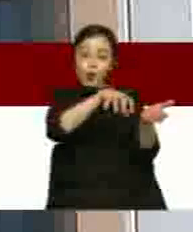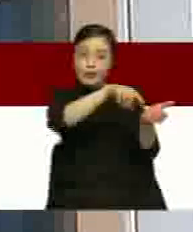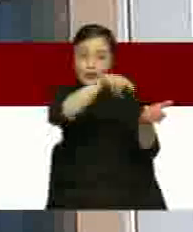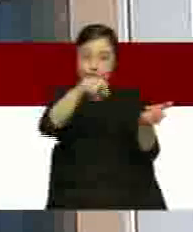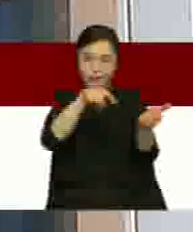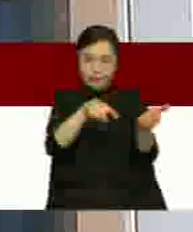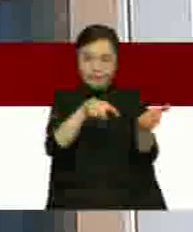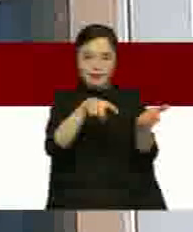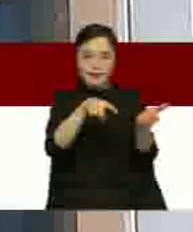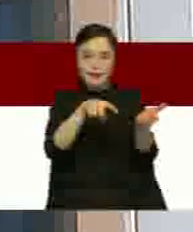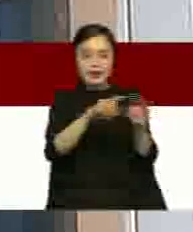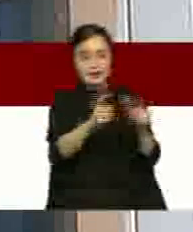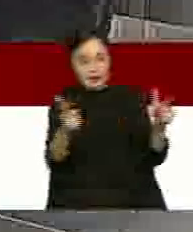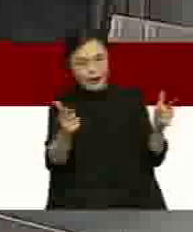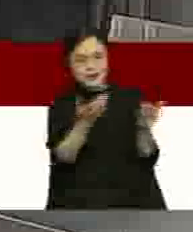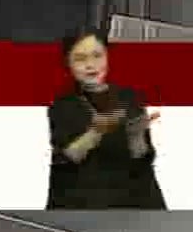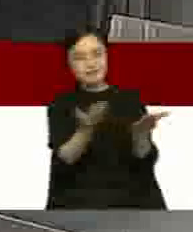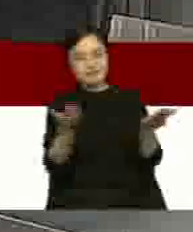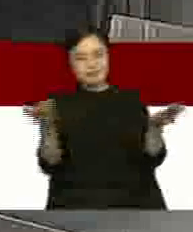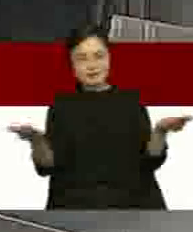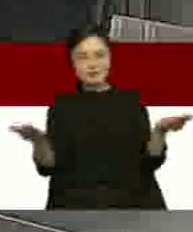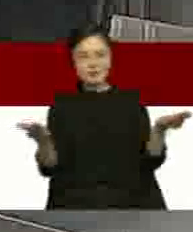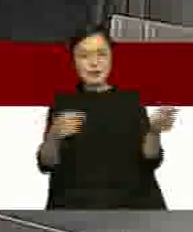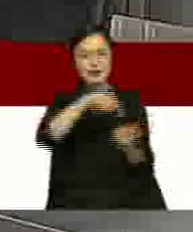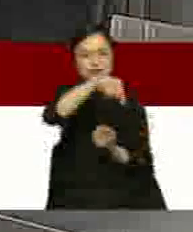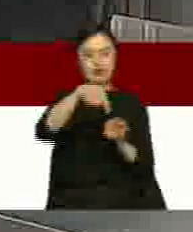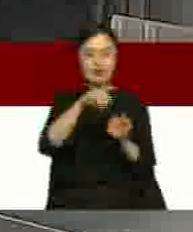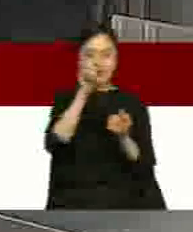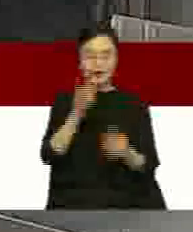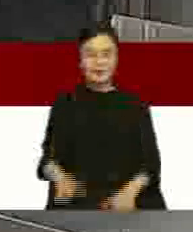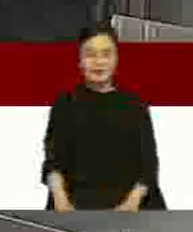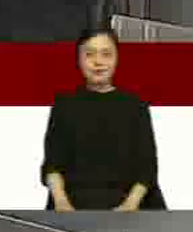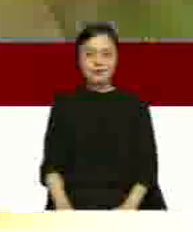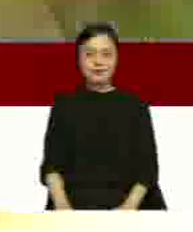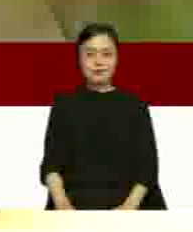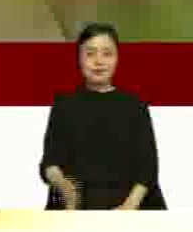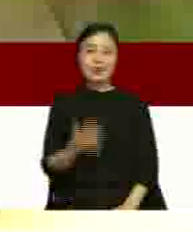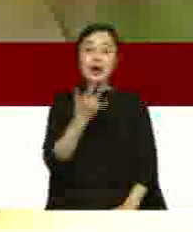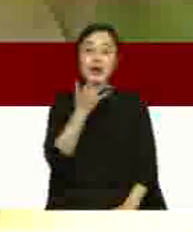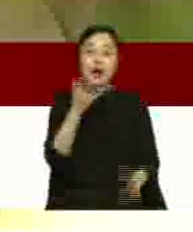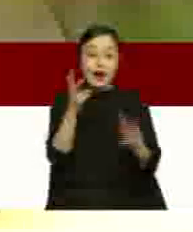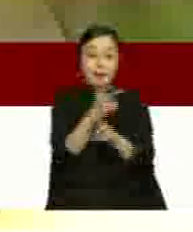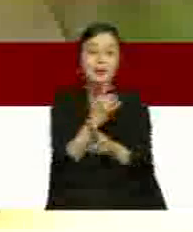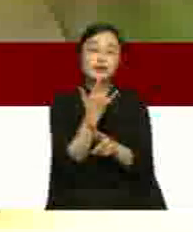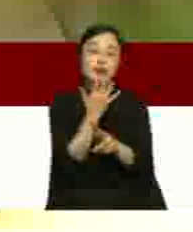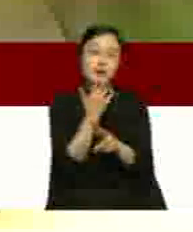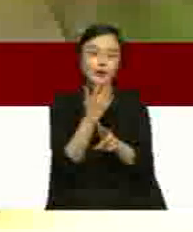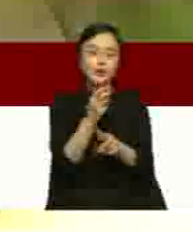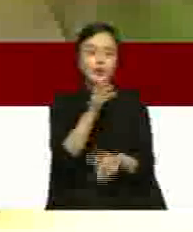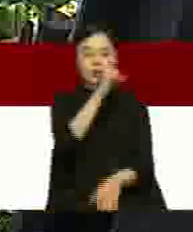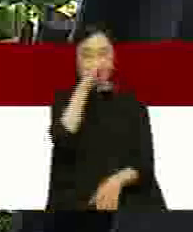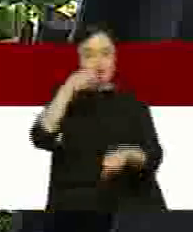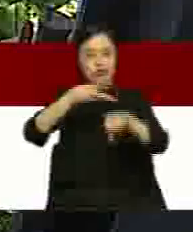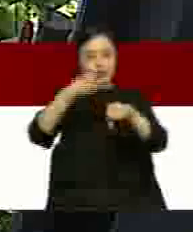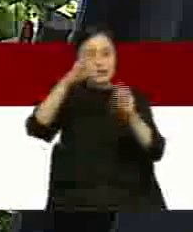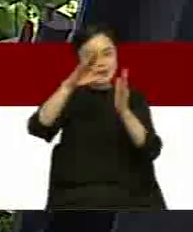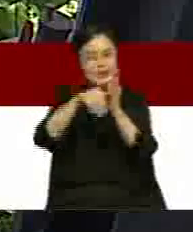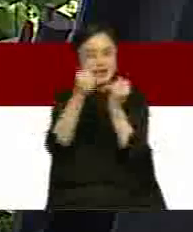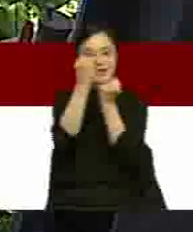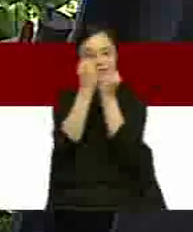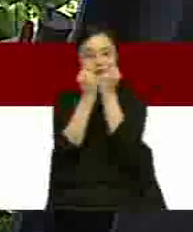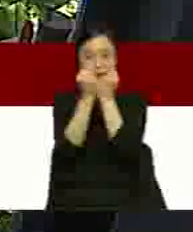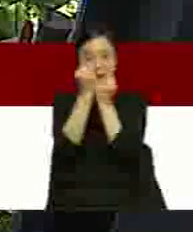노원구는 오는 3월부터 6월까지 매주 화요일 오후 2시 전문가가 진행하는 곤충 생태 해설 프로그램 을